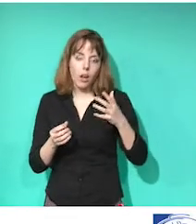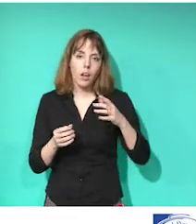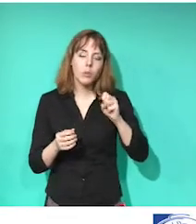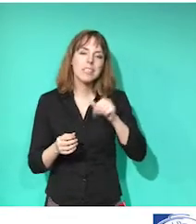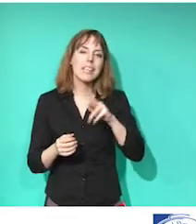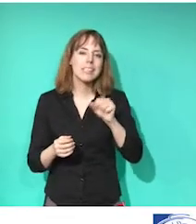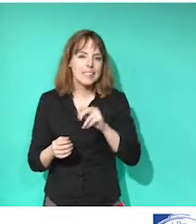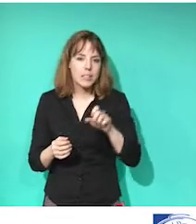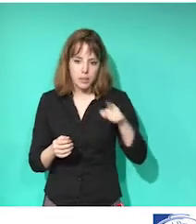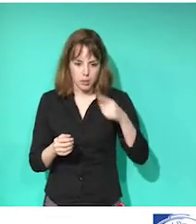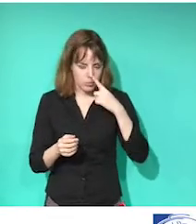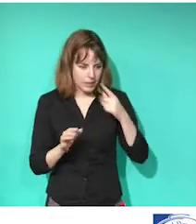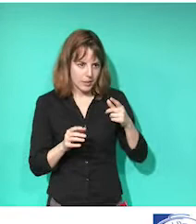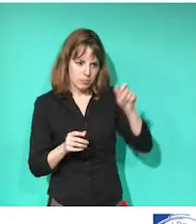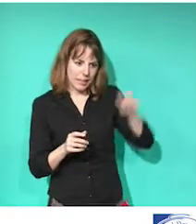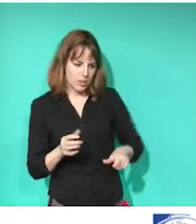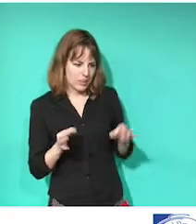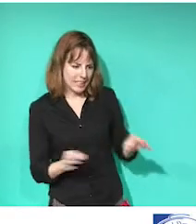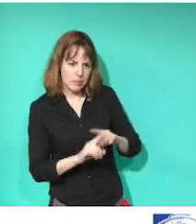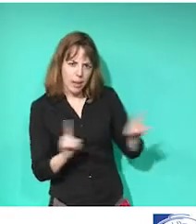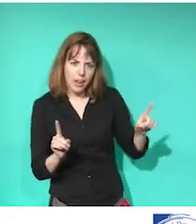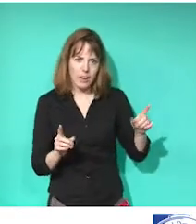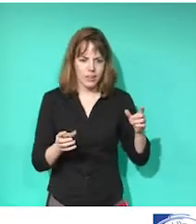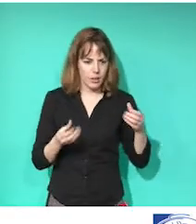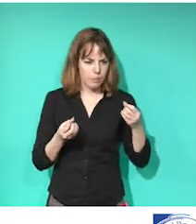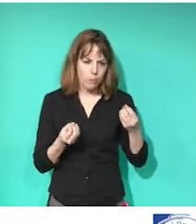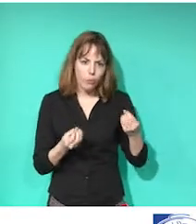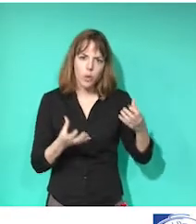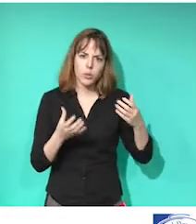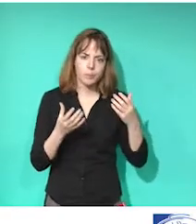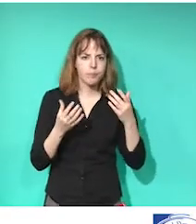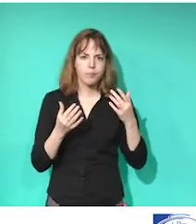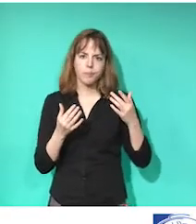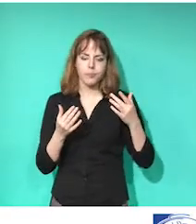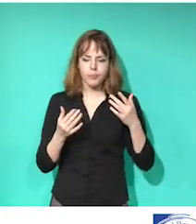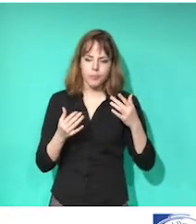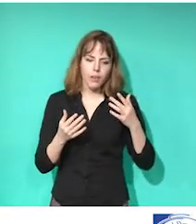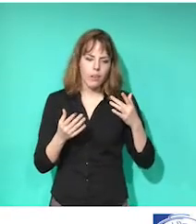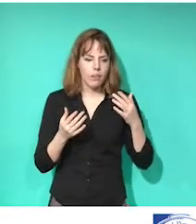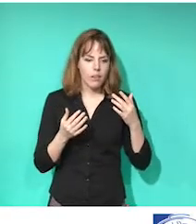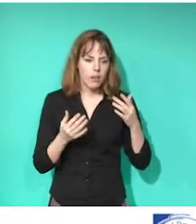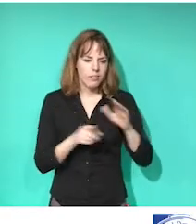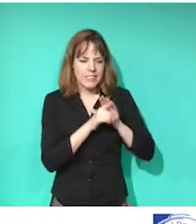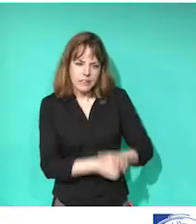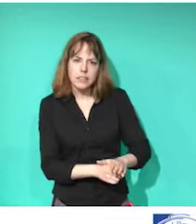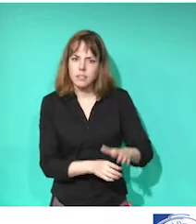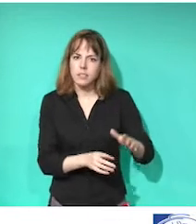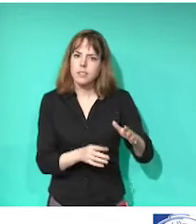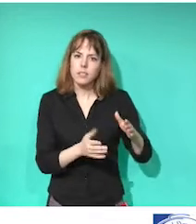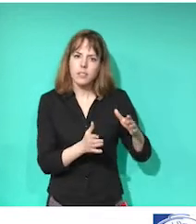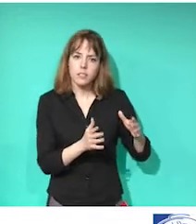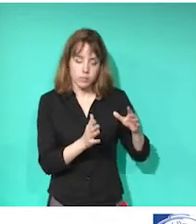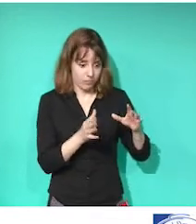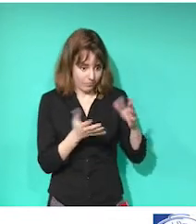personne ou de créer un environnement intimidant, hostile, dégradant, humiliant ou offensant. Ceci est une innovation du droit